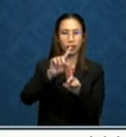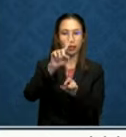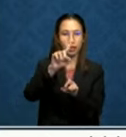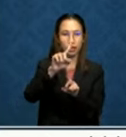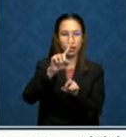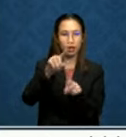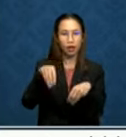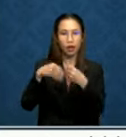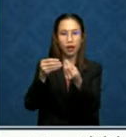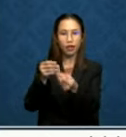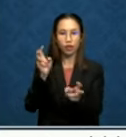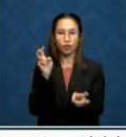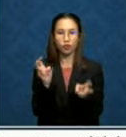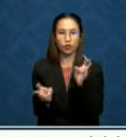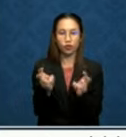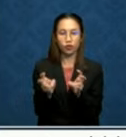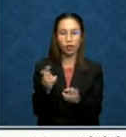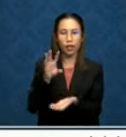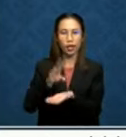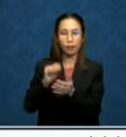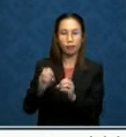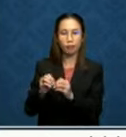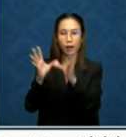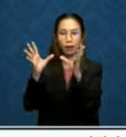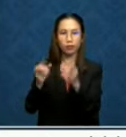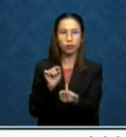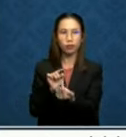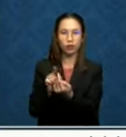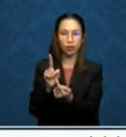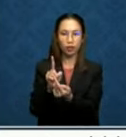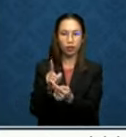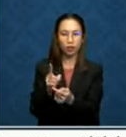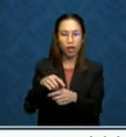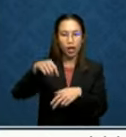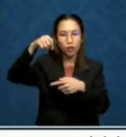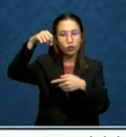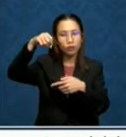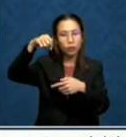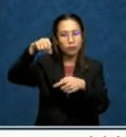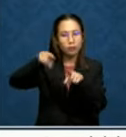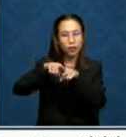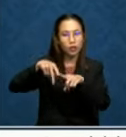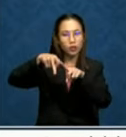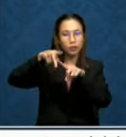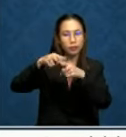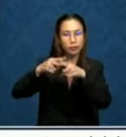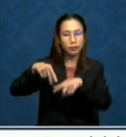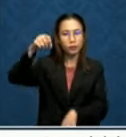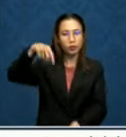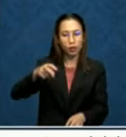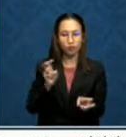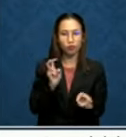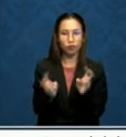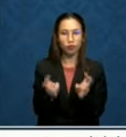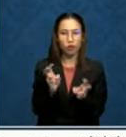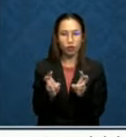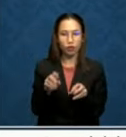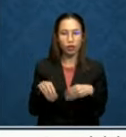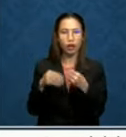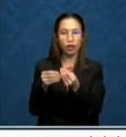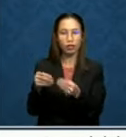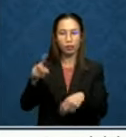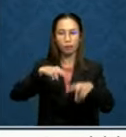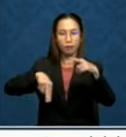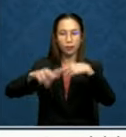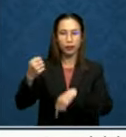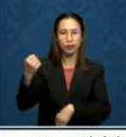การส่งมอบหุ่นยนต์เก็บกู้วัตถุระเบิดรุ่น DMP นะครับรวมทั้งซ่อมคืนสภาพ หุ่นยนต์รุ่นกาเดียนให้กับกองอำนวยการรักษาความมั่นคง